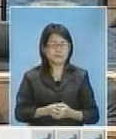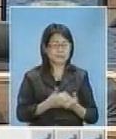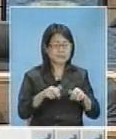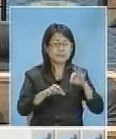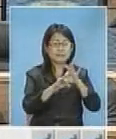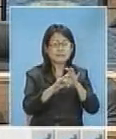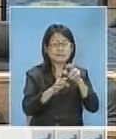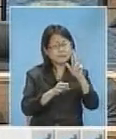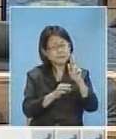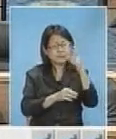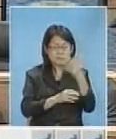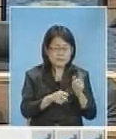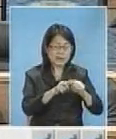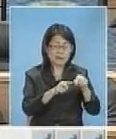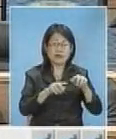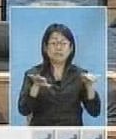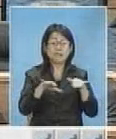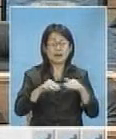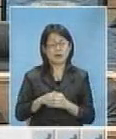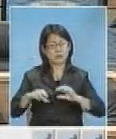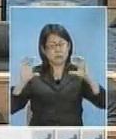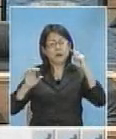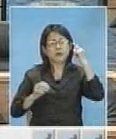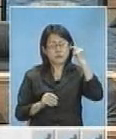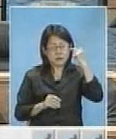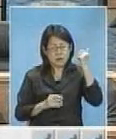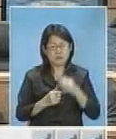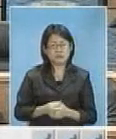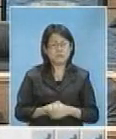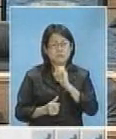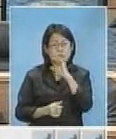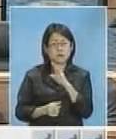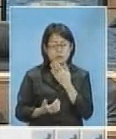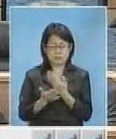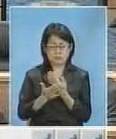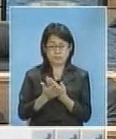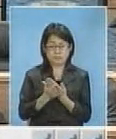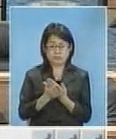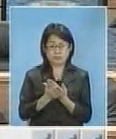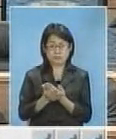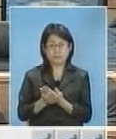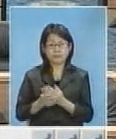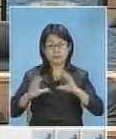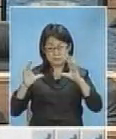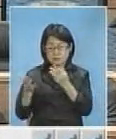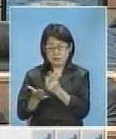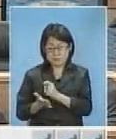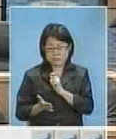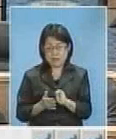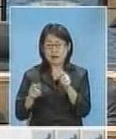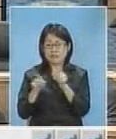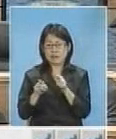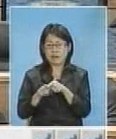จึงฉวยโอกาสที่จะบอกว่าถ้าอย่างนั้นจะเก็บค่าธรรมเนียมจากธนาคารของรัฐด้วยในอัต